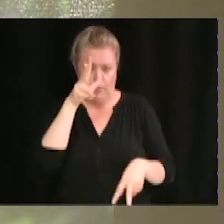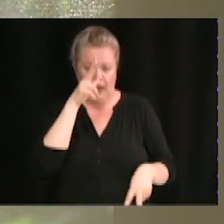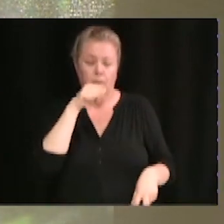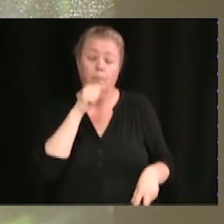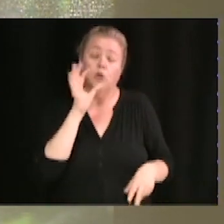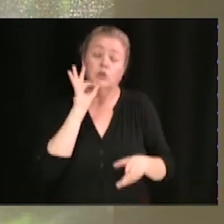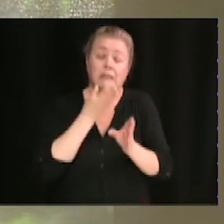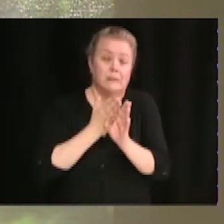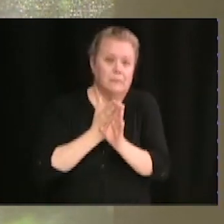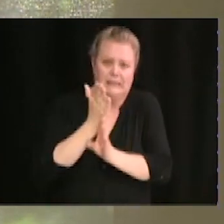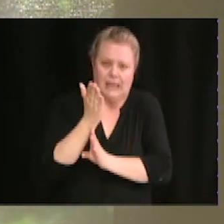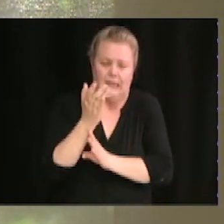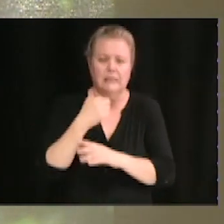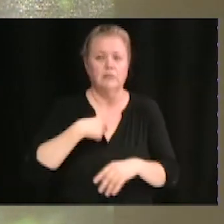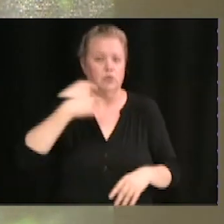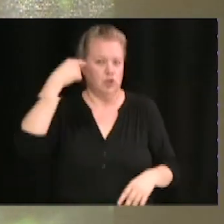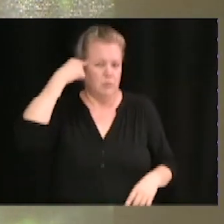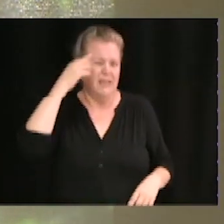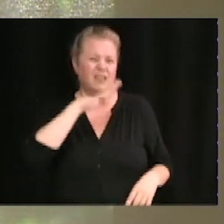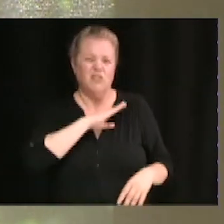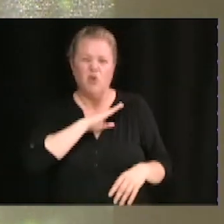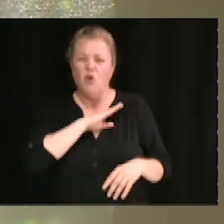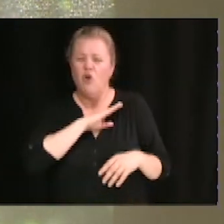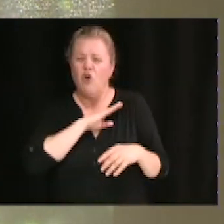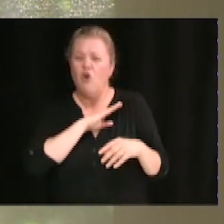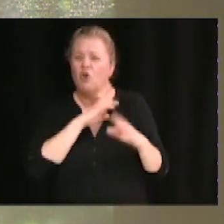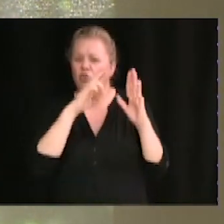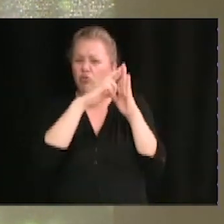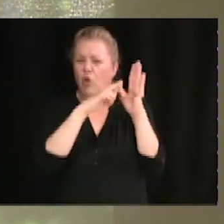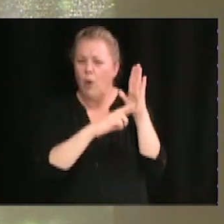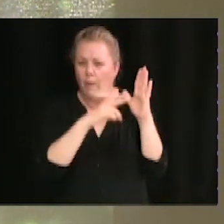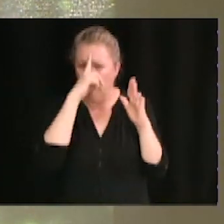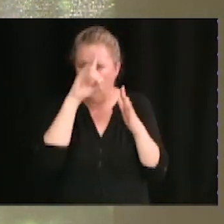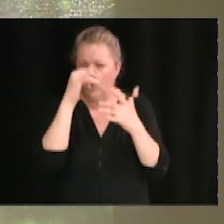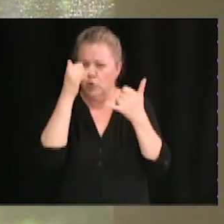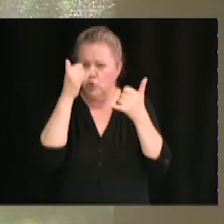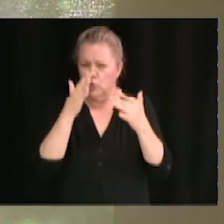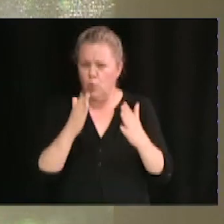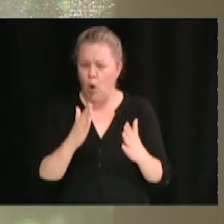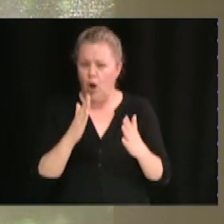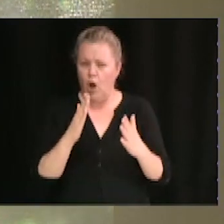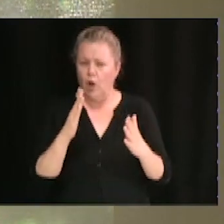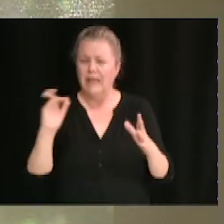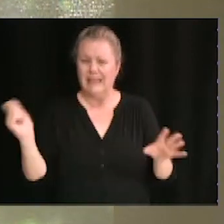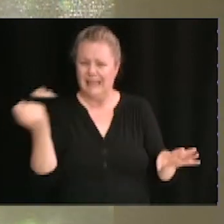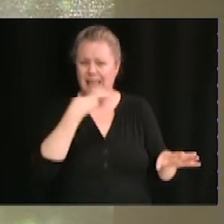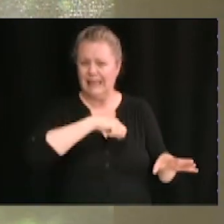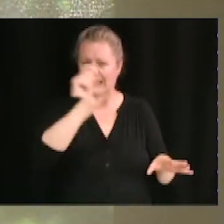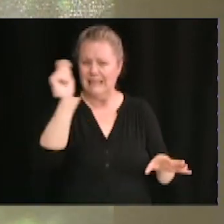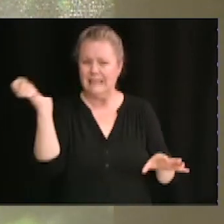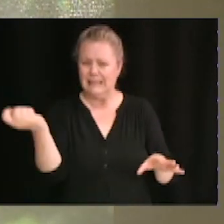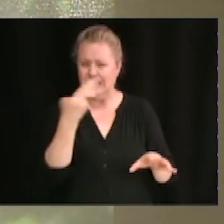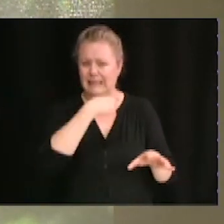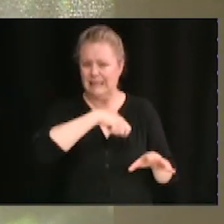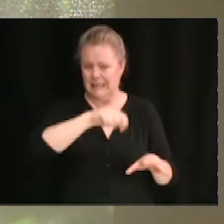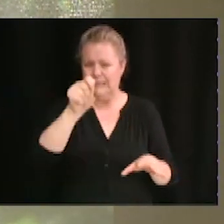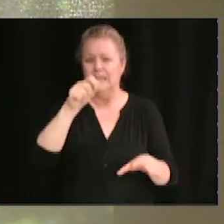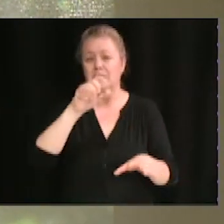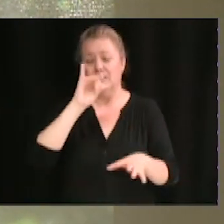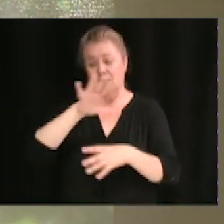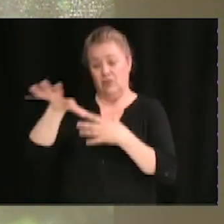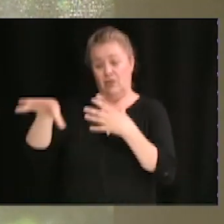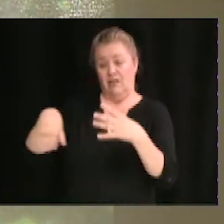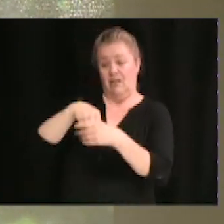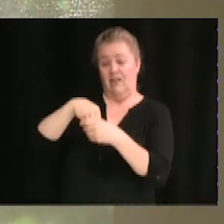vous parlez de normes, je pense qu des normes pour les joueurs de tennis aussi, tout ça. C'est que ça fait partie de la revitalisation qu'on a faite, en fait, de nos terrains sportifs.